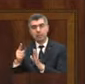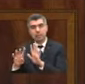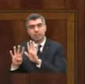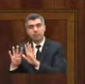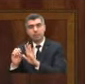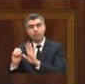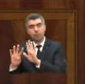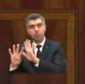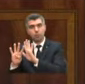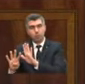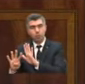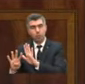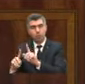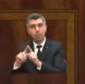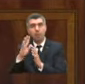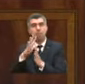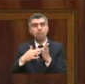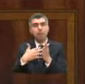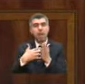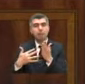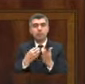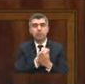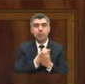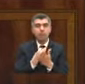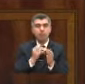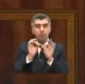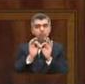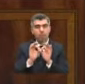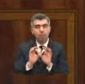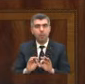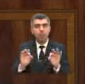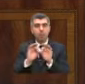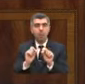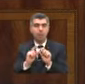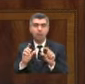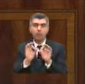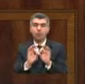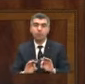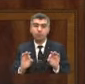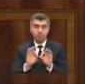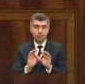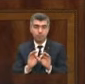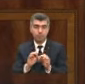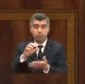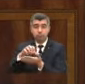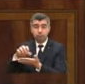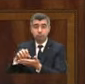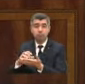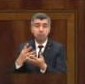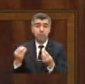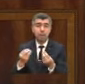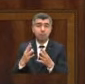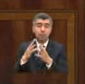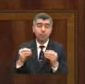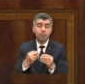خصوصا فيما يخص الخريطة الصحية والخصاص المزمن الذي تعرفه مناطق يعني كبيرة في المغرب. هرمنا